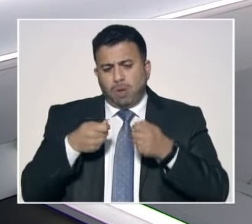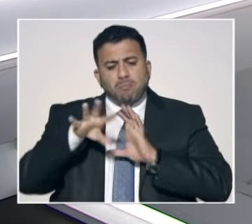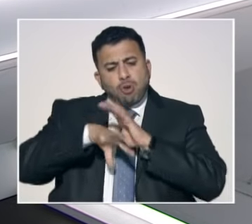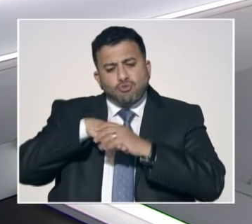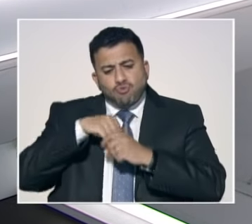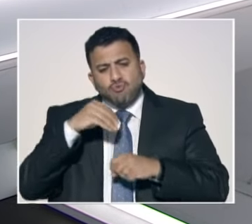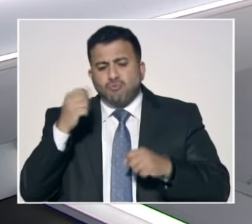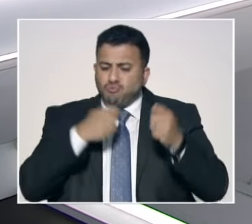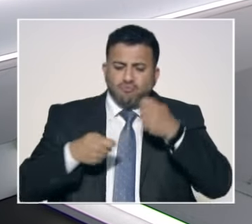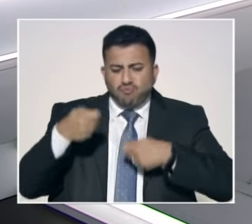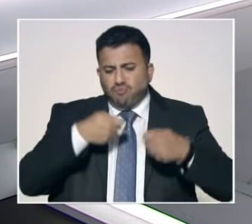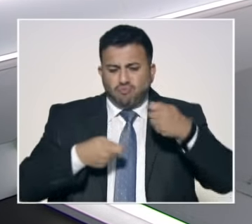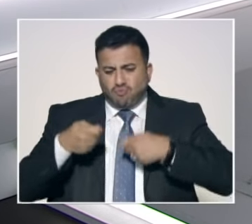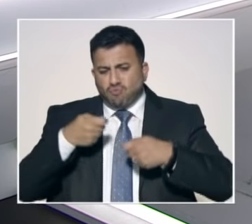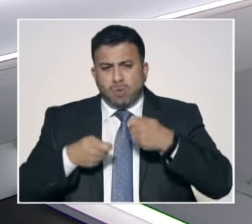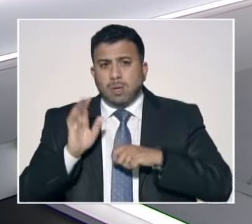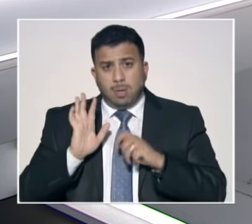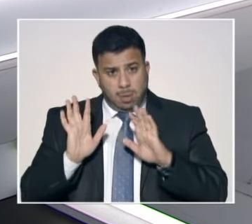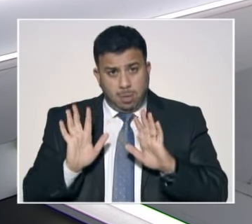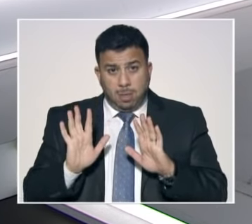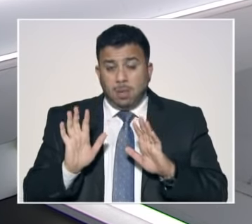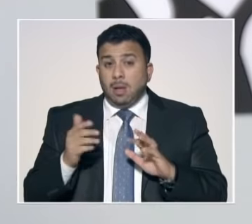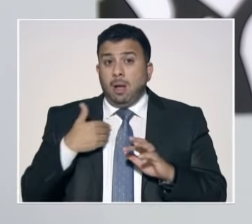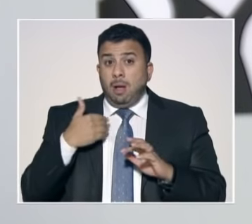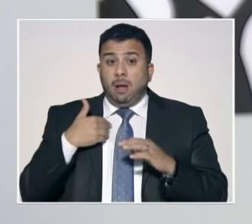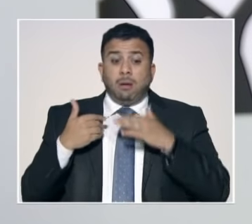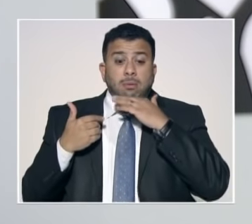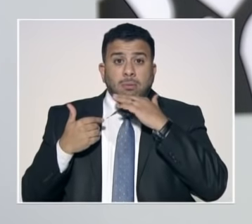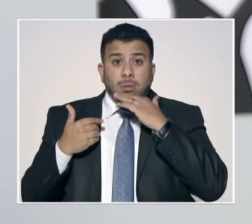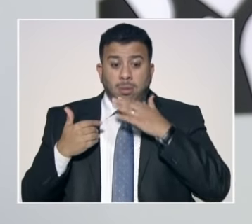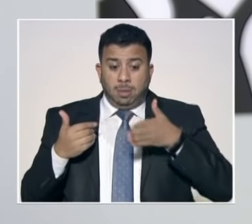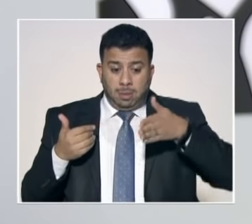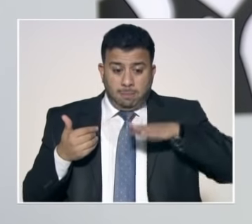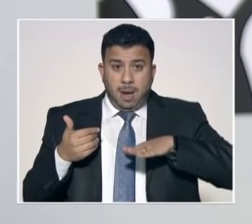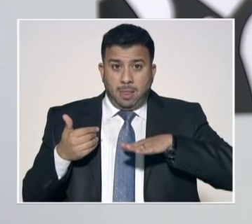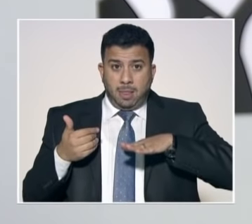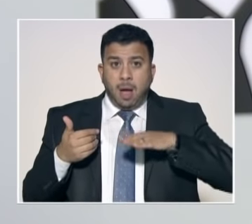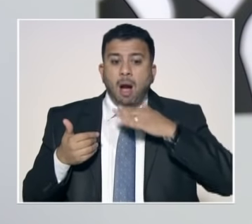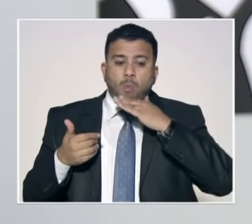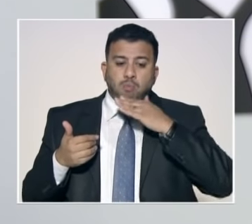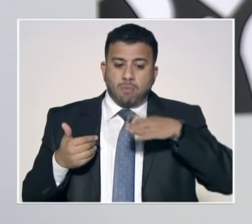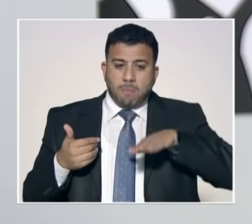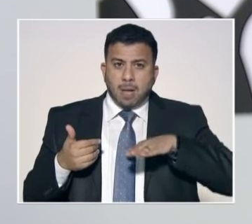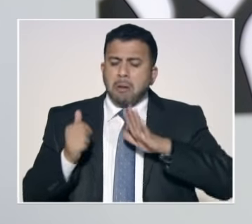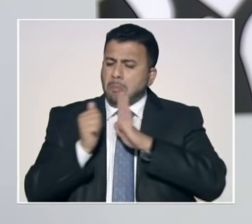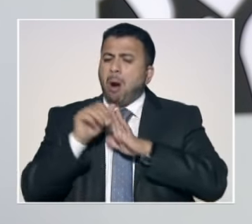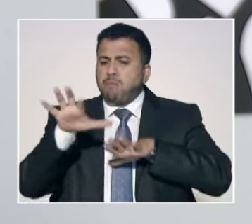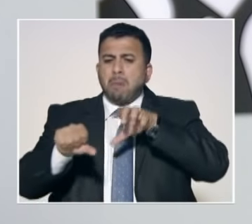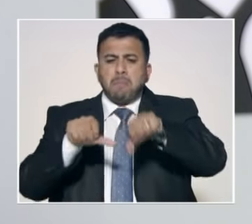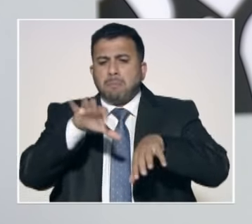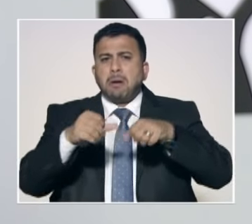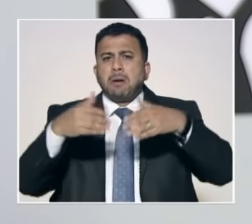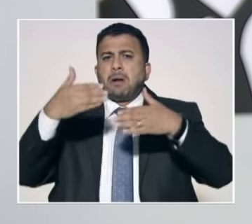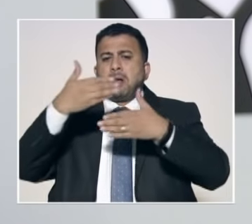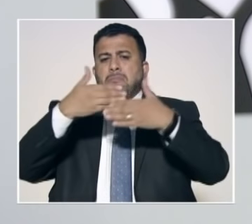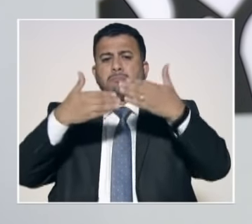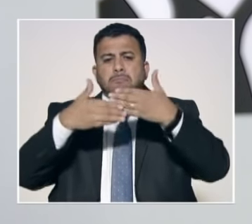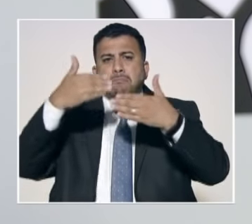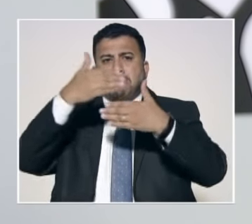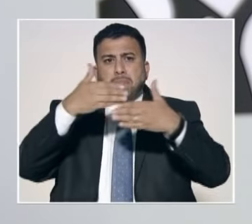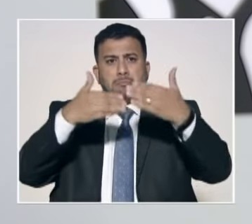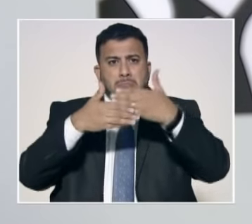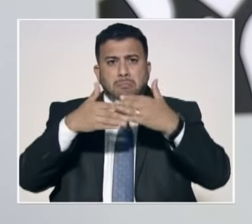توفي عمك، وكان قبل قسمة الميراث يدخل أجرات، الأجرات هذه تركة